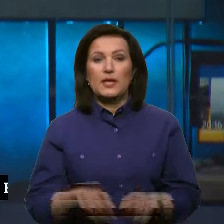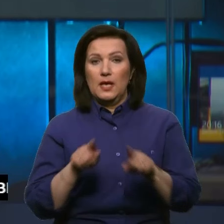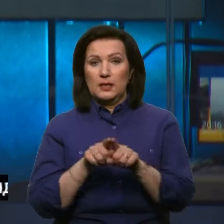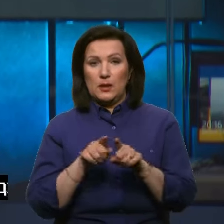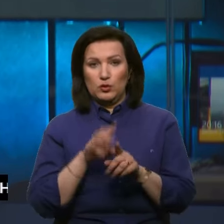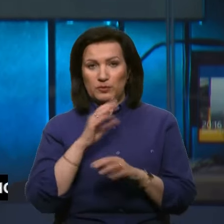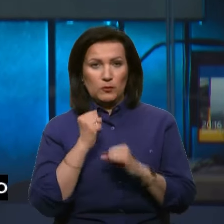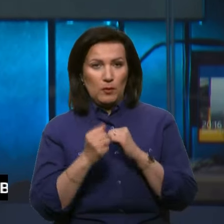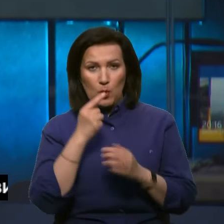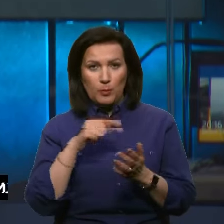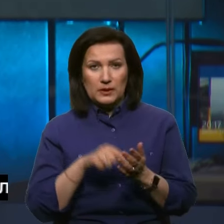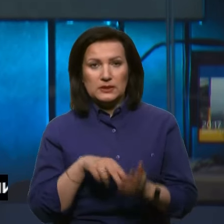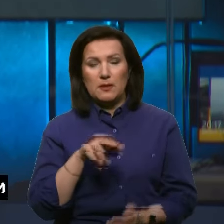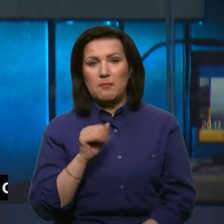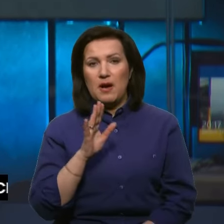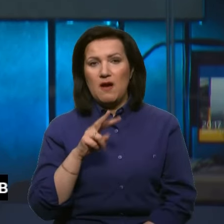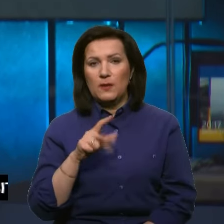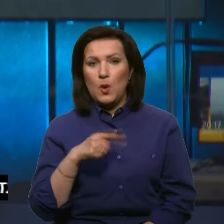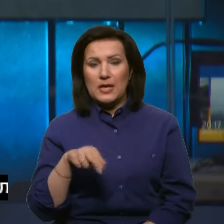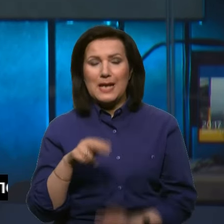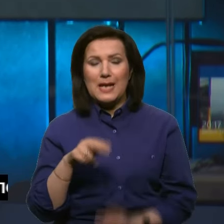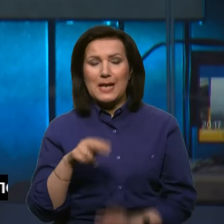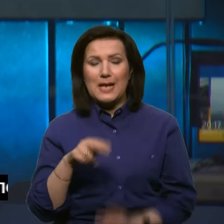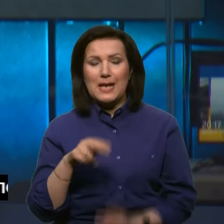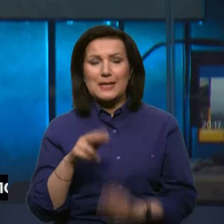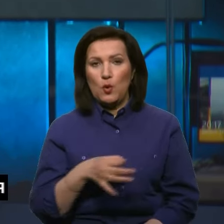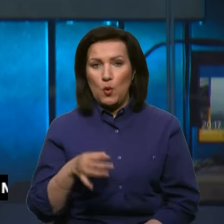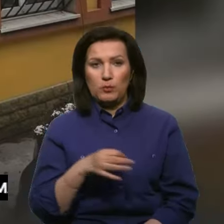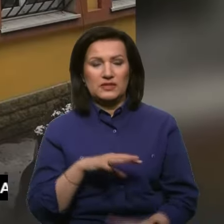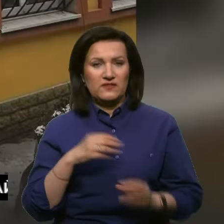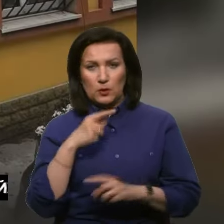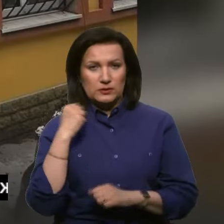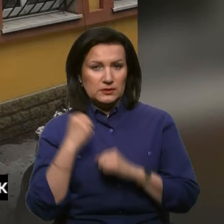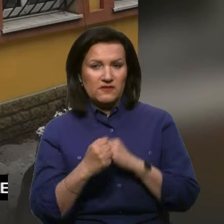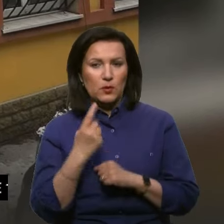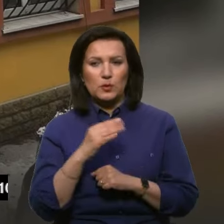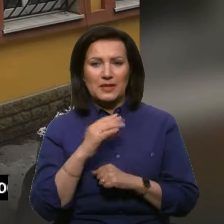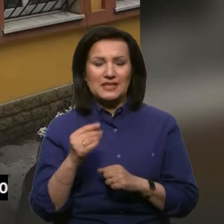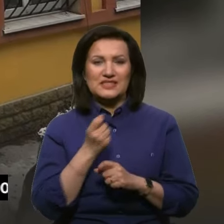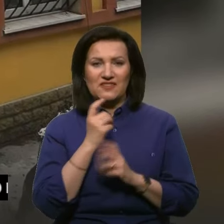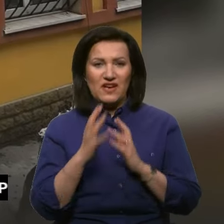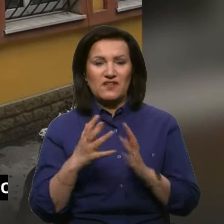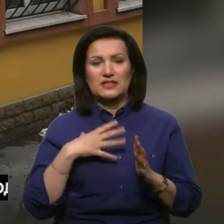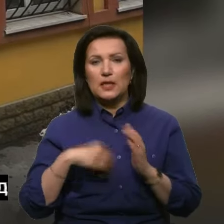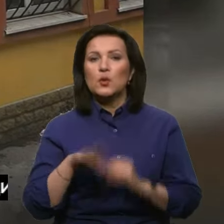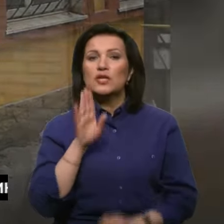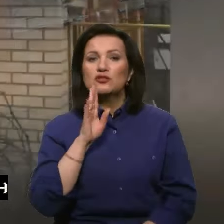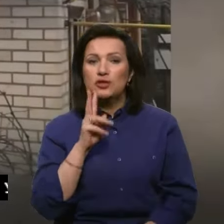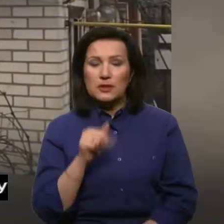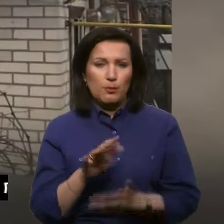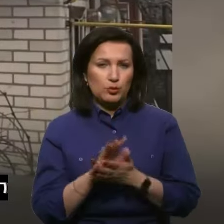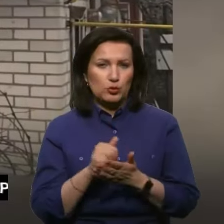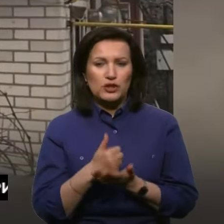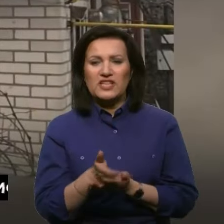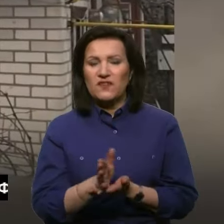Також під ворожим вогнем опинився й Павлоград Дніпропетровської області. Внаслідок російської атаки в одному зі скверів загинула жінка.